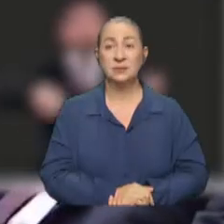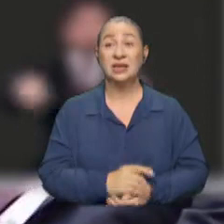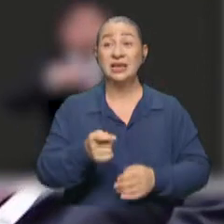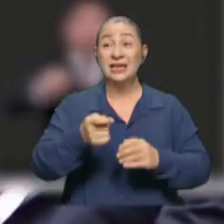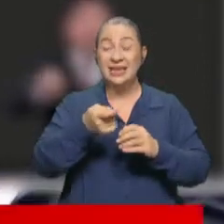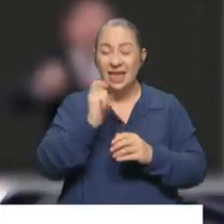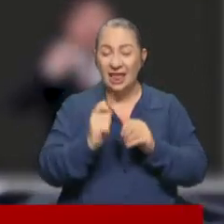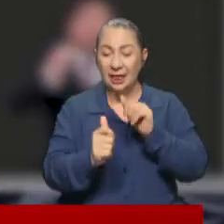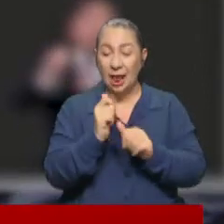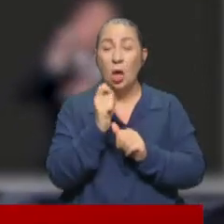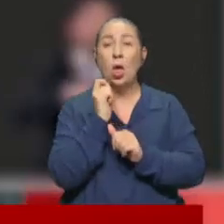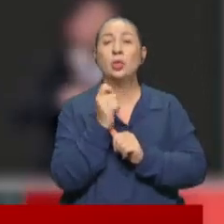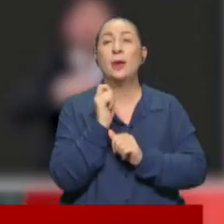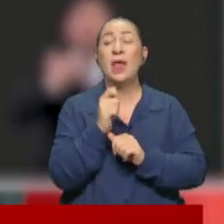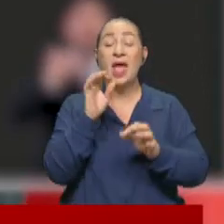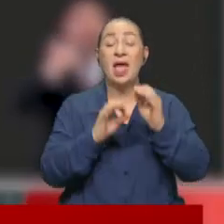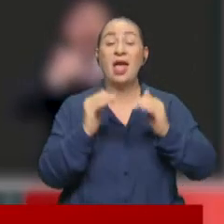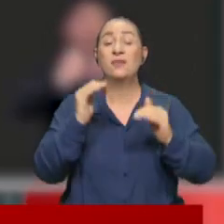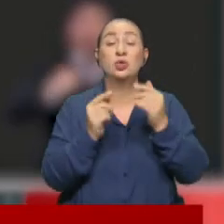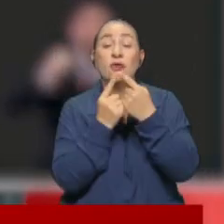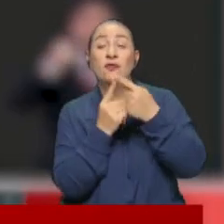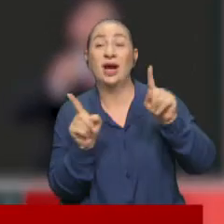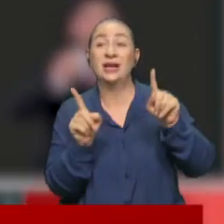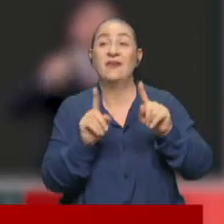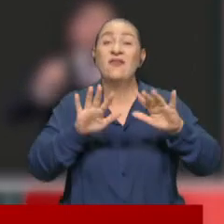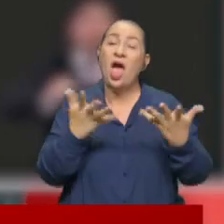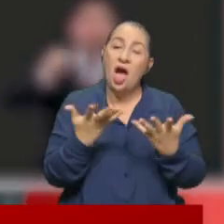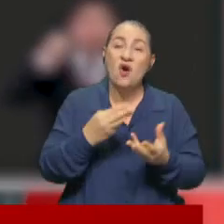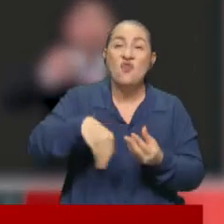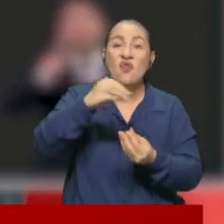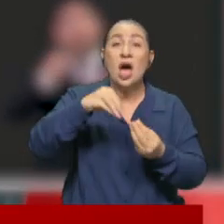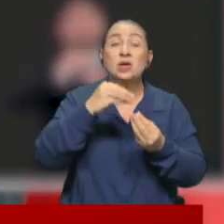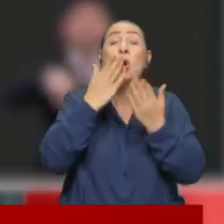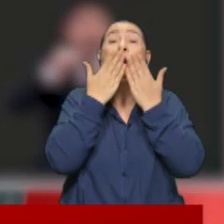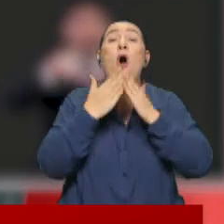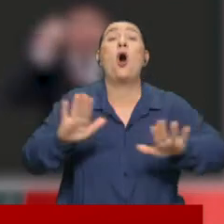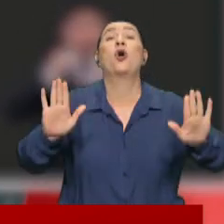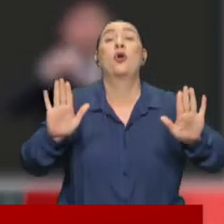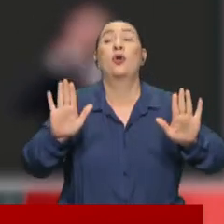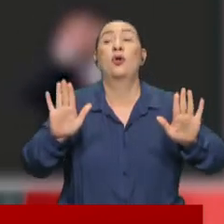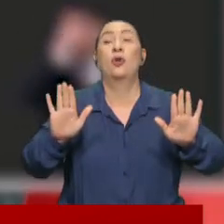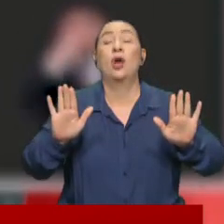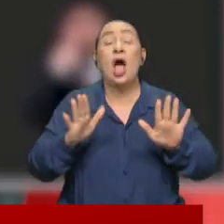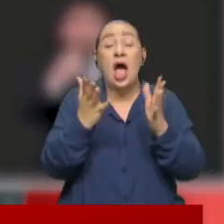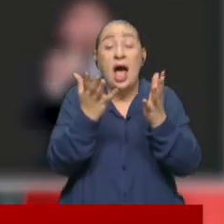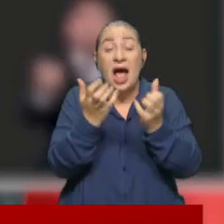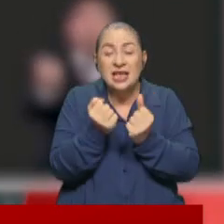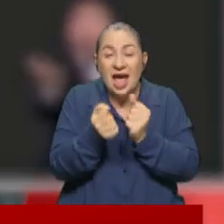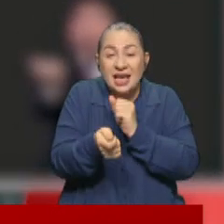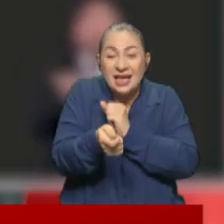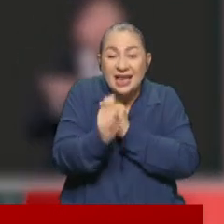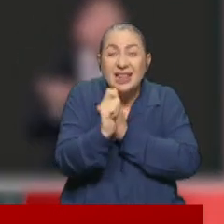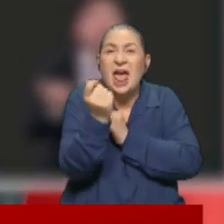Kredi geri ödemelerinin enflasyon farkı veya faiz uygulaması olmaksızın alınan